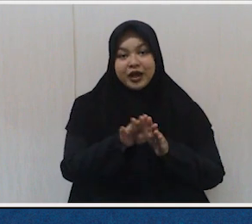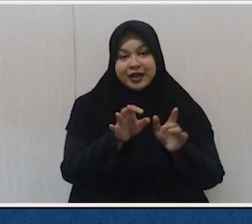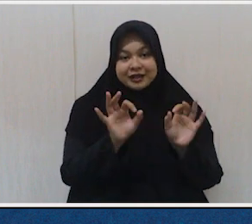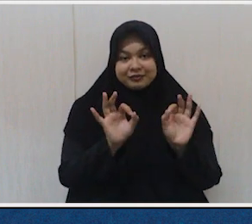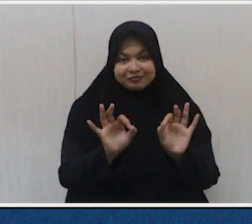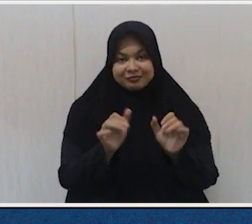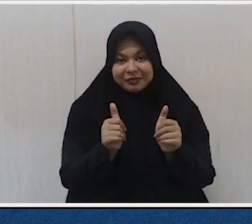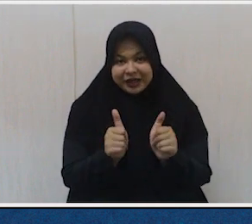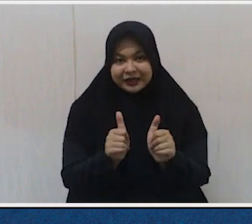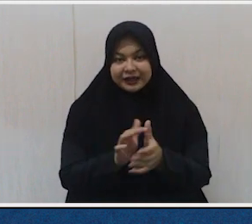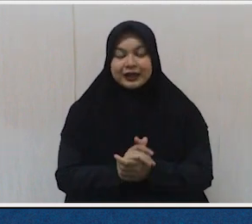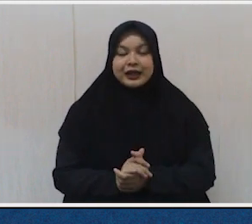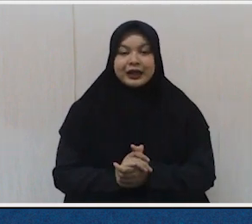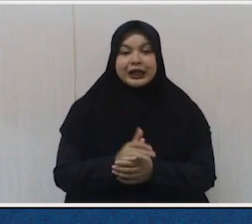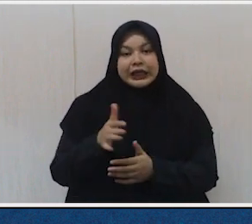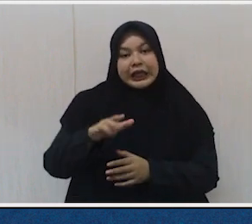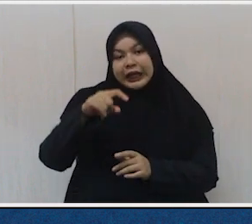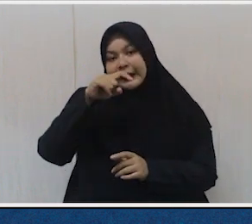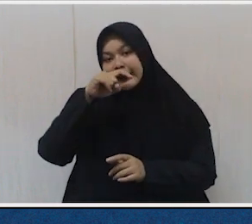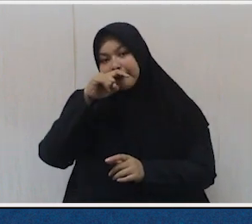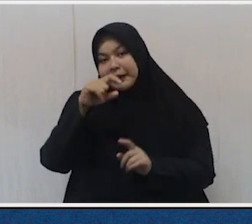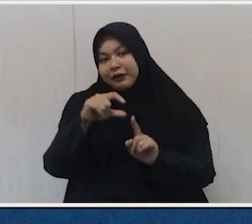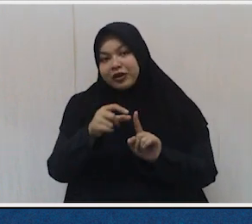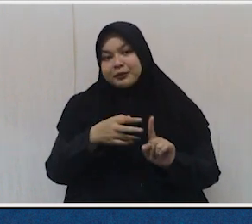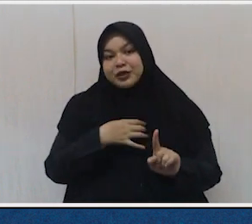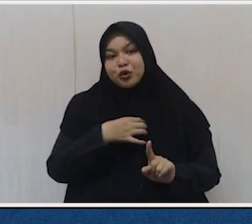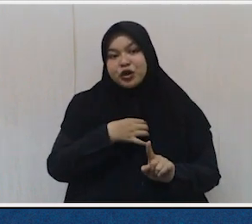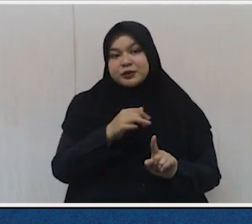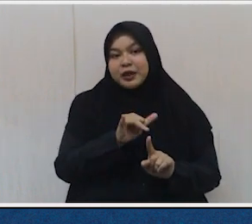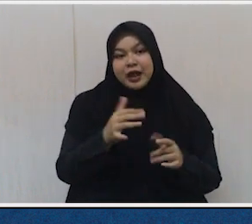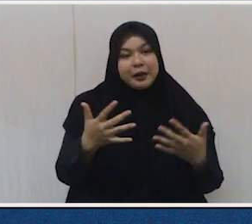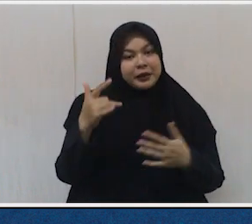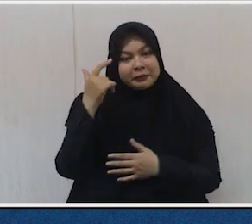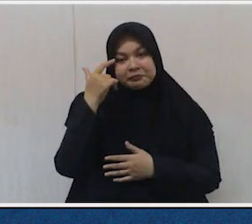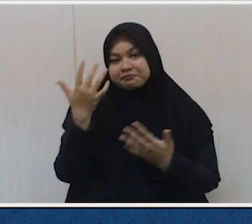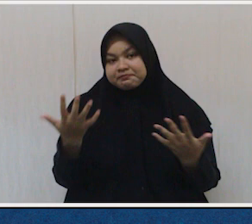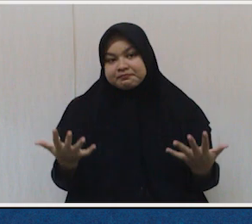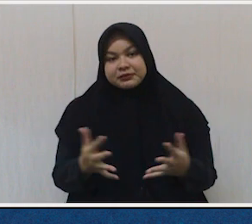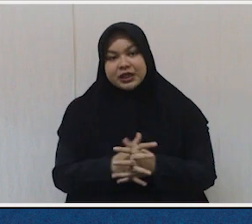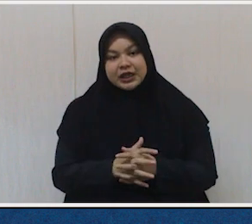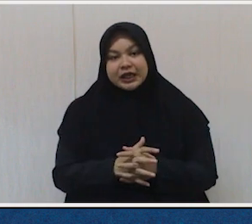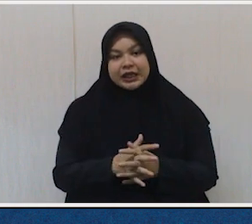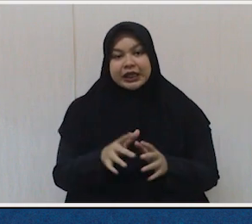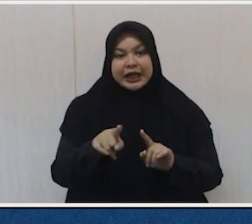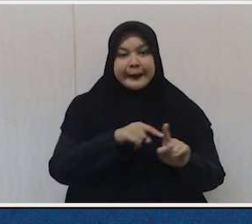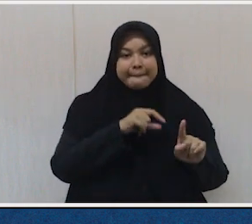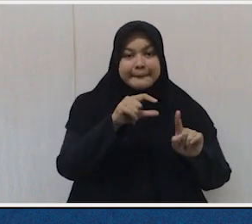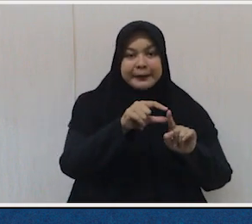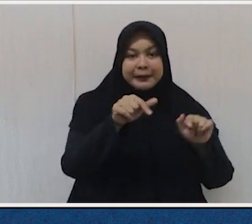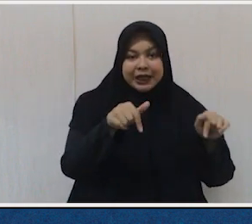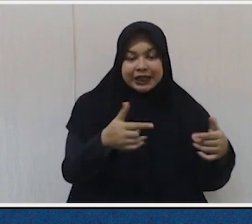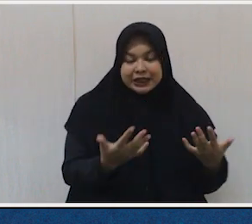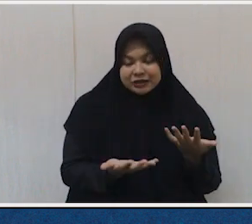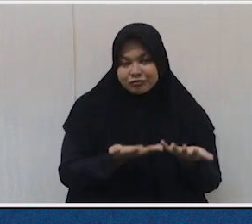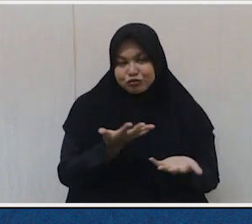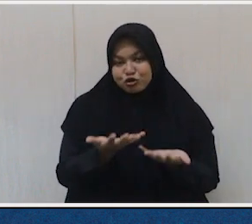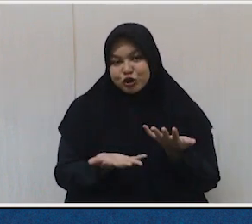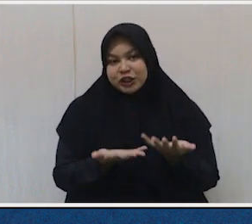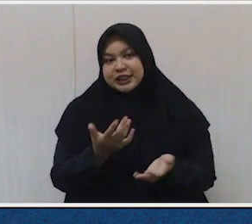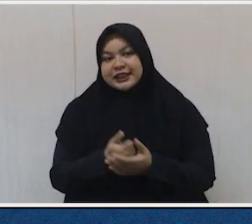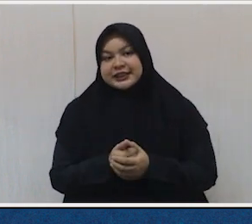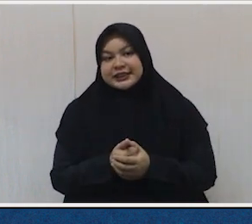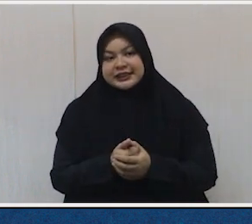baik begitu ya Nah kira-kira kalau Mas Fajri eh apa yang bisa direfleksikan mas eh apa dari PP ini kemudian